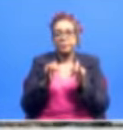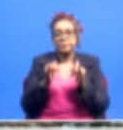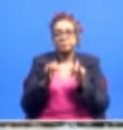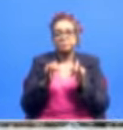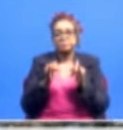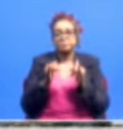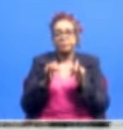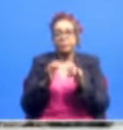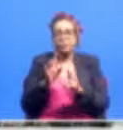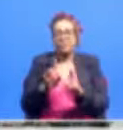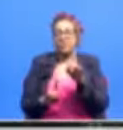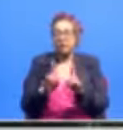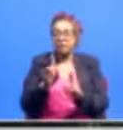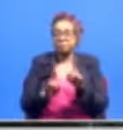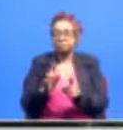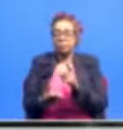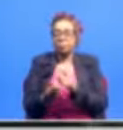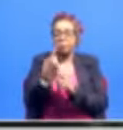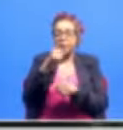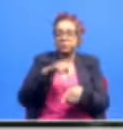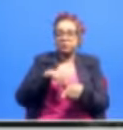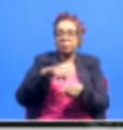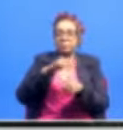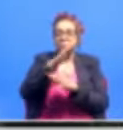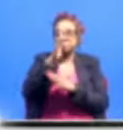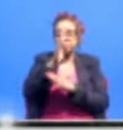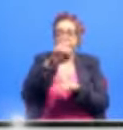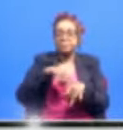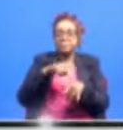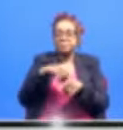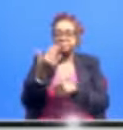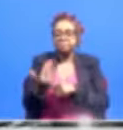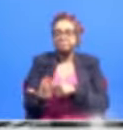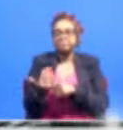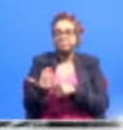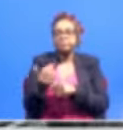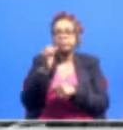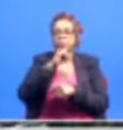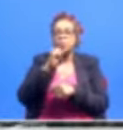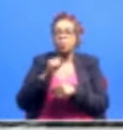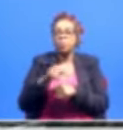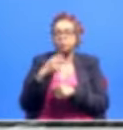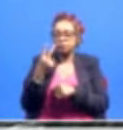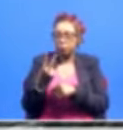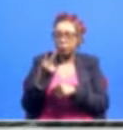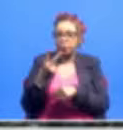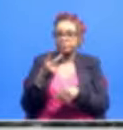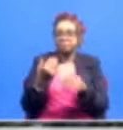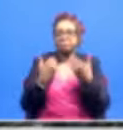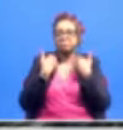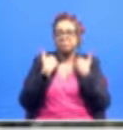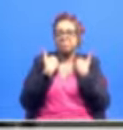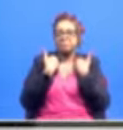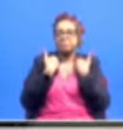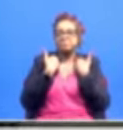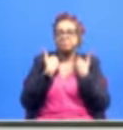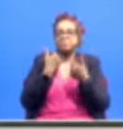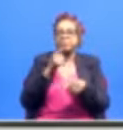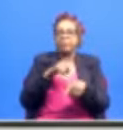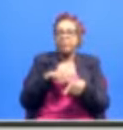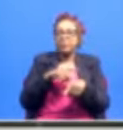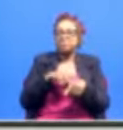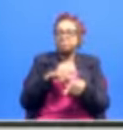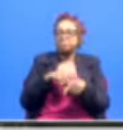Moto huo ulizuka mwendo wa alasiri wakati ambapo mtoto huyo mwenye umri wa miaka 2 alipokuwa kilala chumbani, mkasa ambao